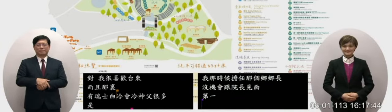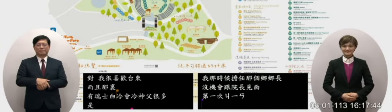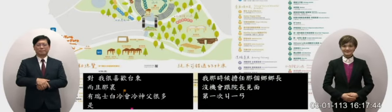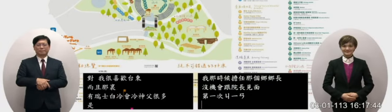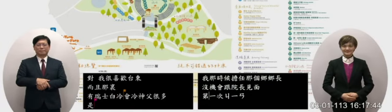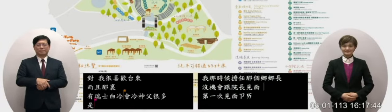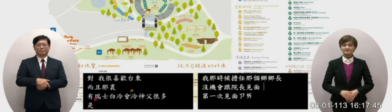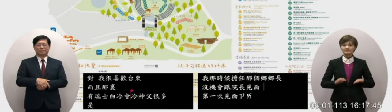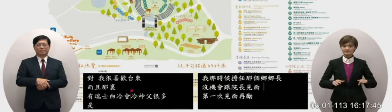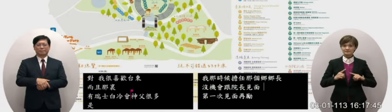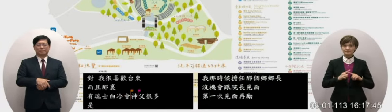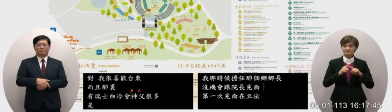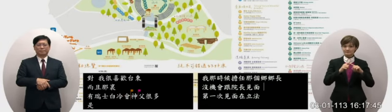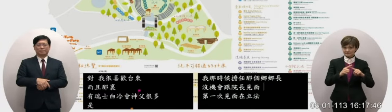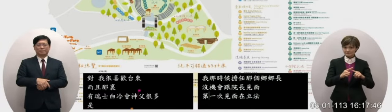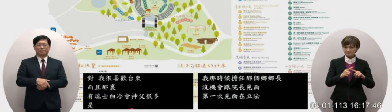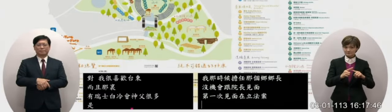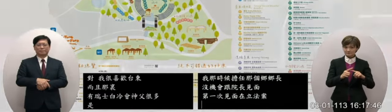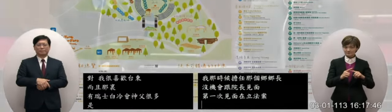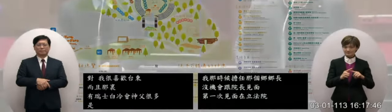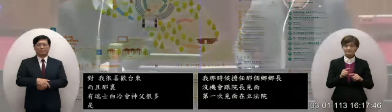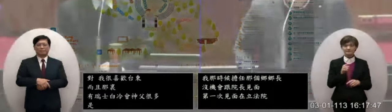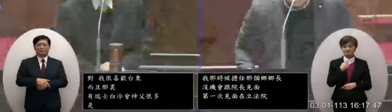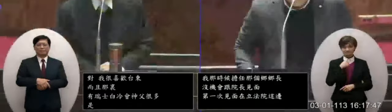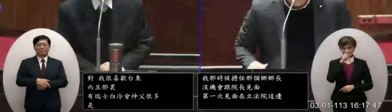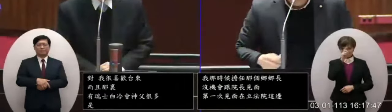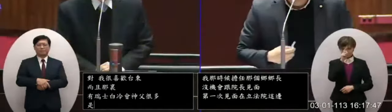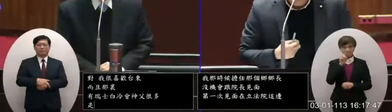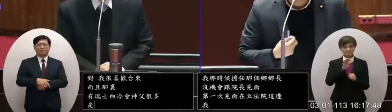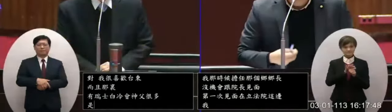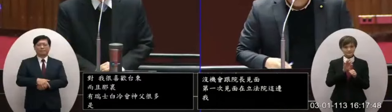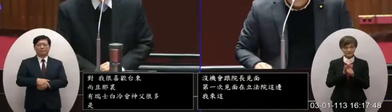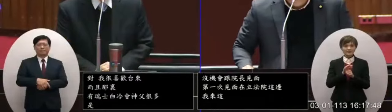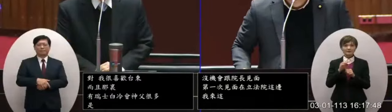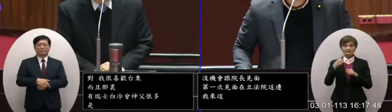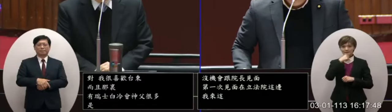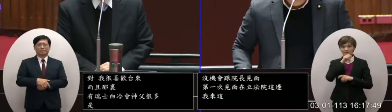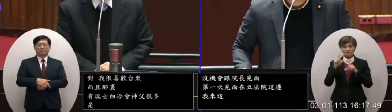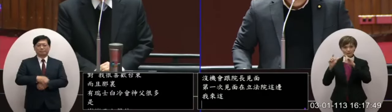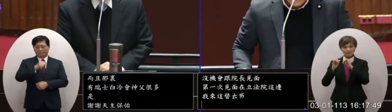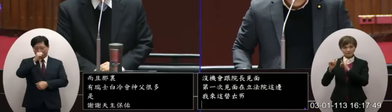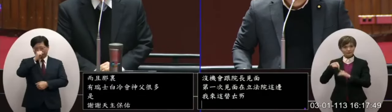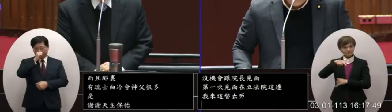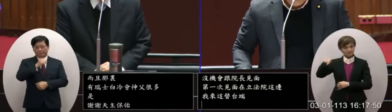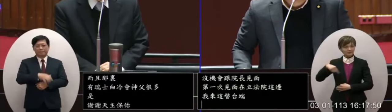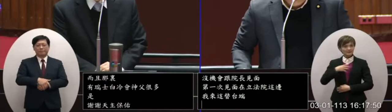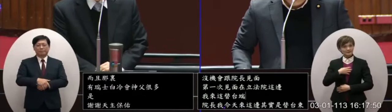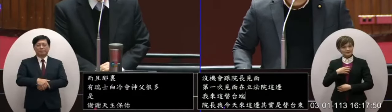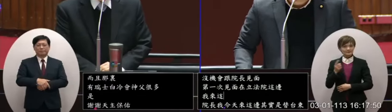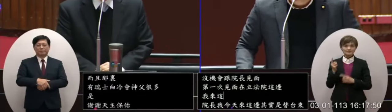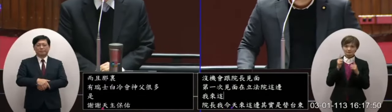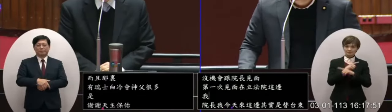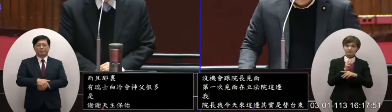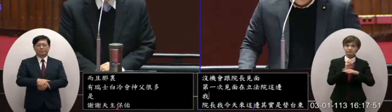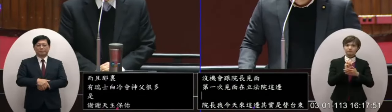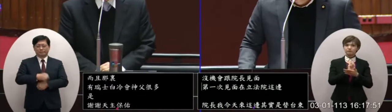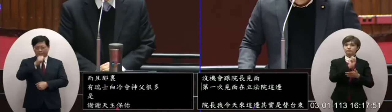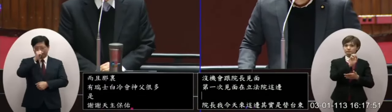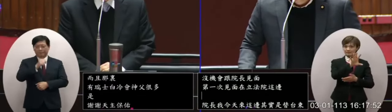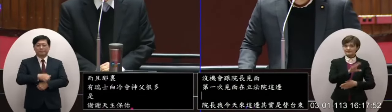我今天来这边其实是在替台东人说一些台东人心声的话。 好， 那这边跟院长来这边来说报告哈。